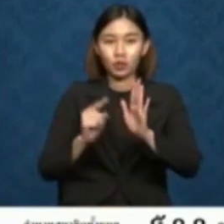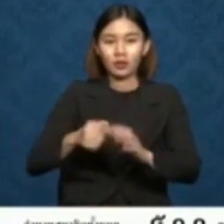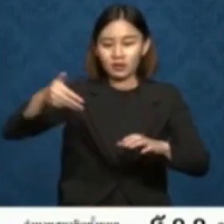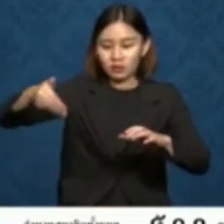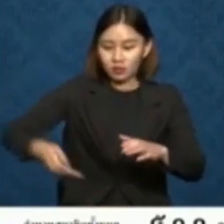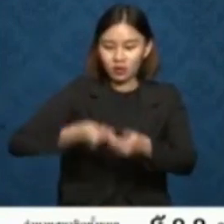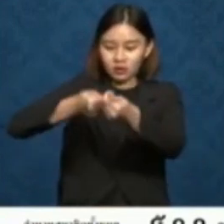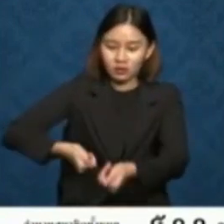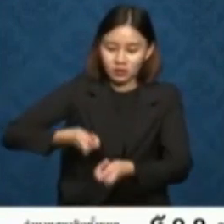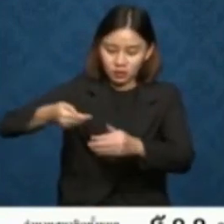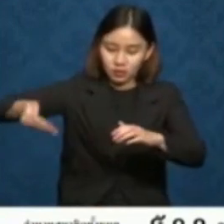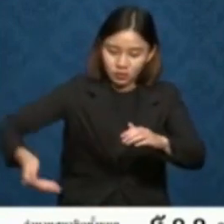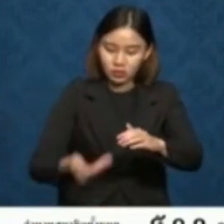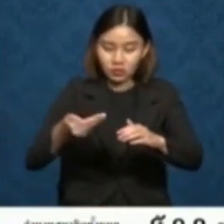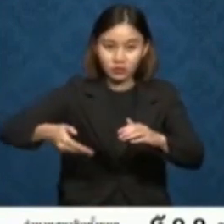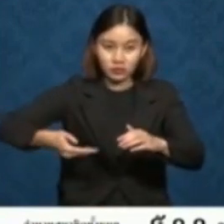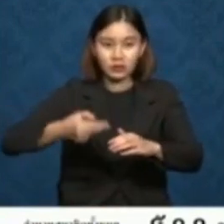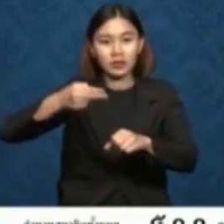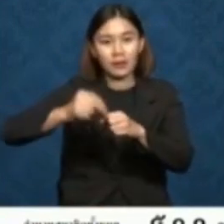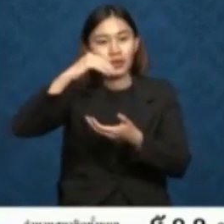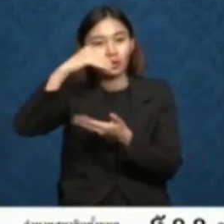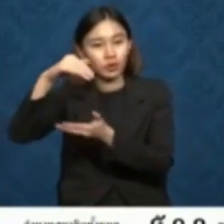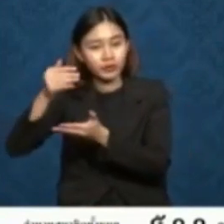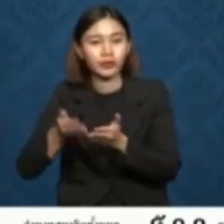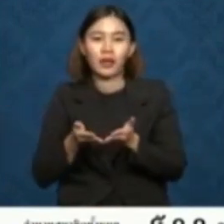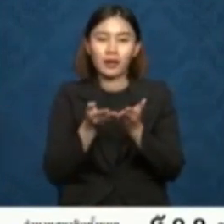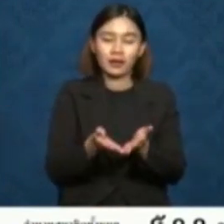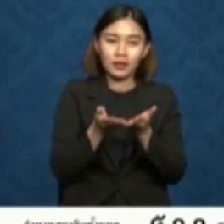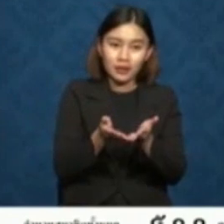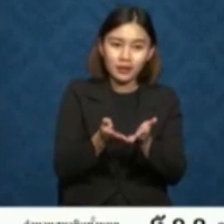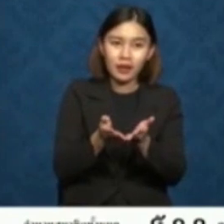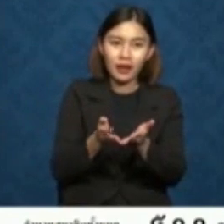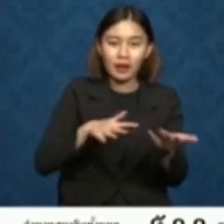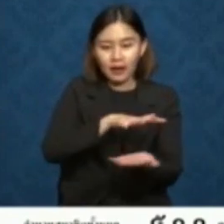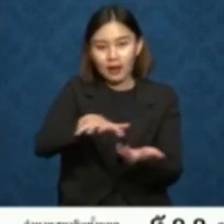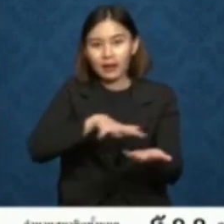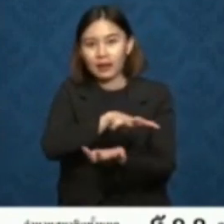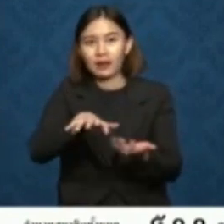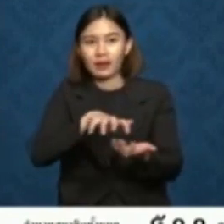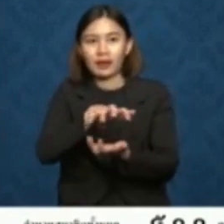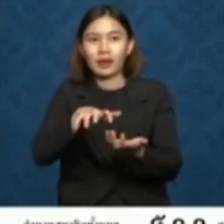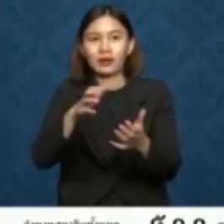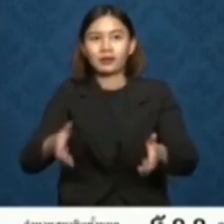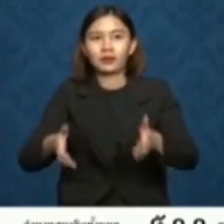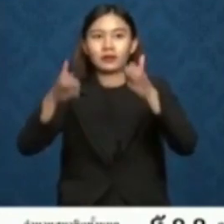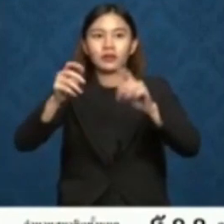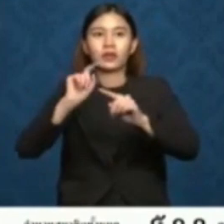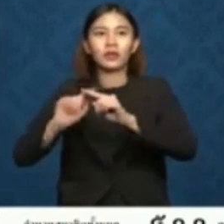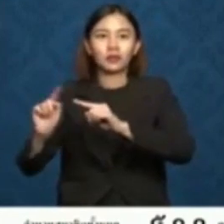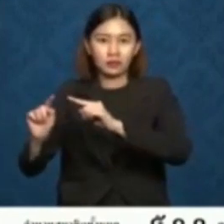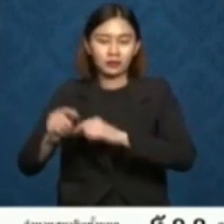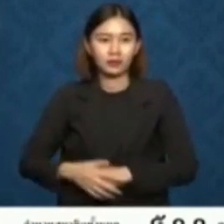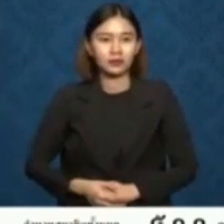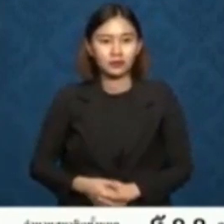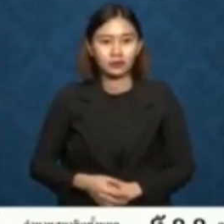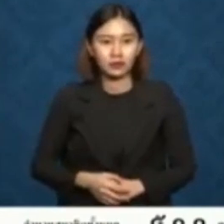านประธานได้แก่การขุดเจาะนะครับการขนส่งน้ำมันนะครับการเดินเรือนะครับการล้างถังอับเฉาเรือนะ